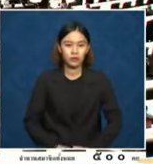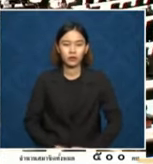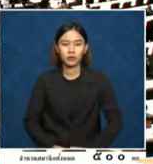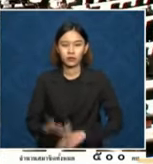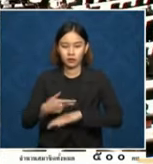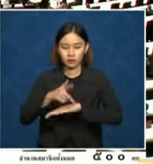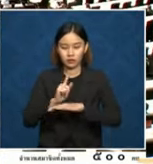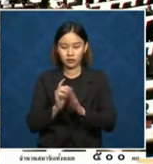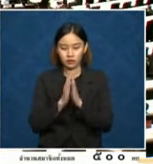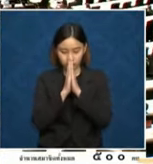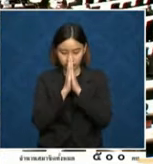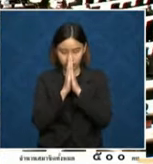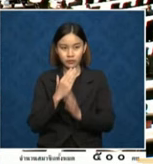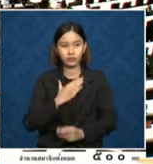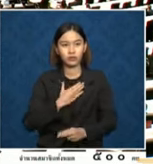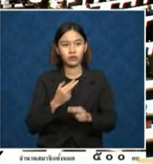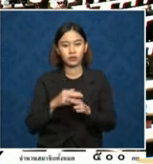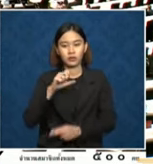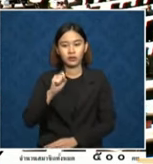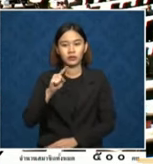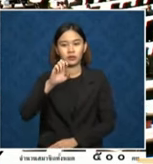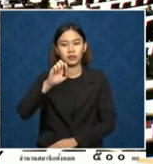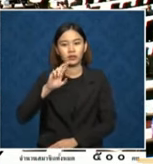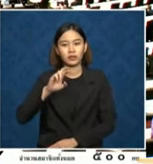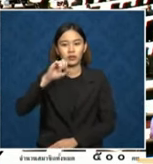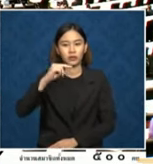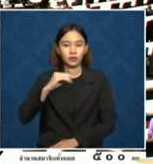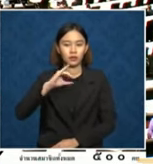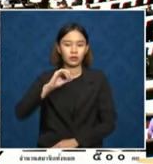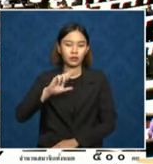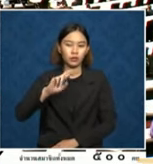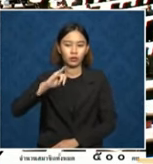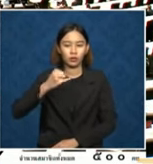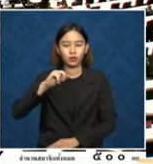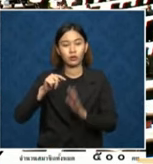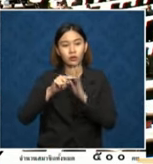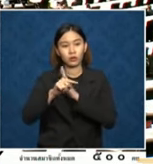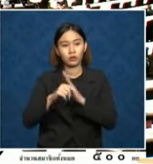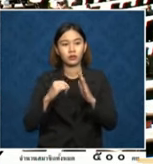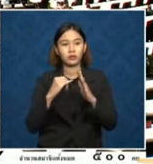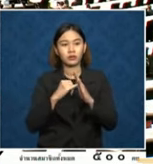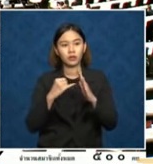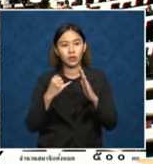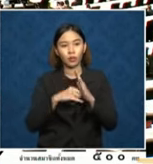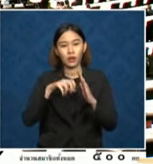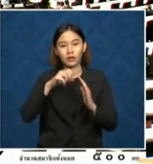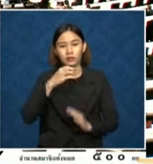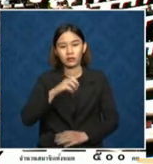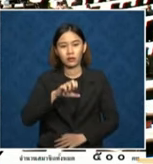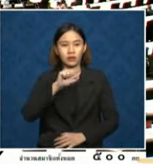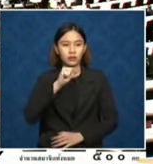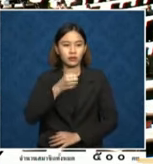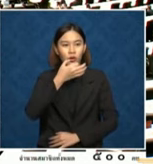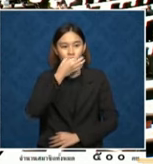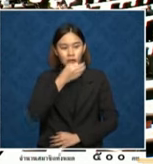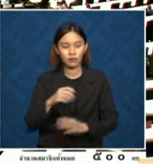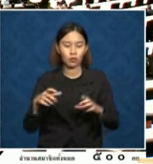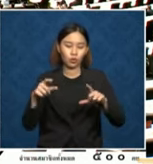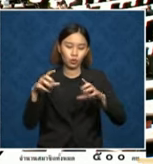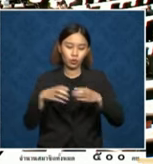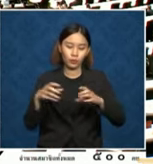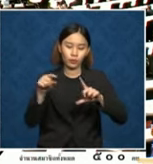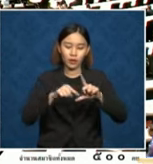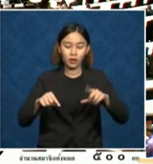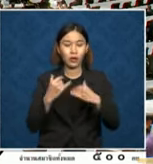เรียนท่านประธานสภาที่เคารพกับผมสิริโรจน์ธนิกุลสมาชิกสภาผู้แทนราษฎรจังหวัดสมุทรสาครเขต2จากพรรคก้าวไกลครับ